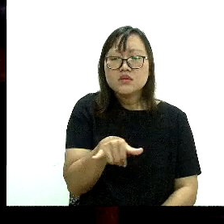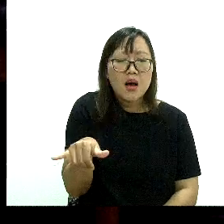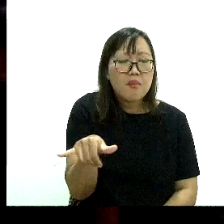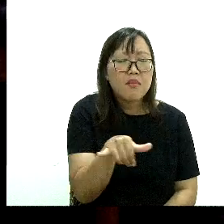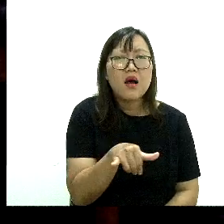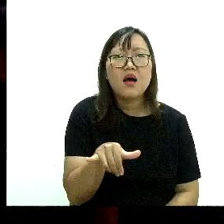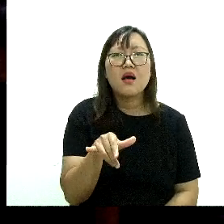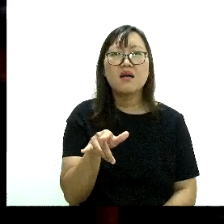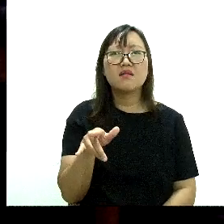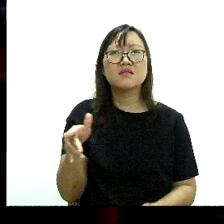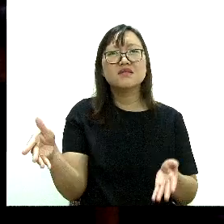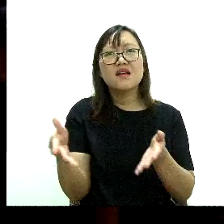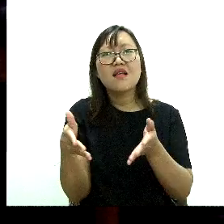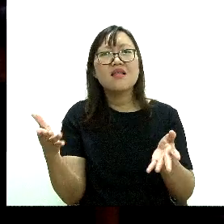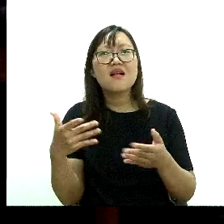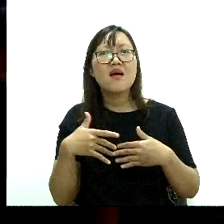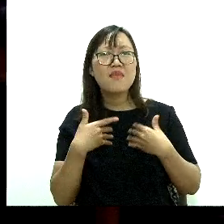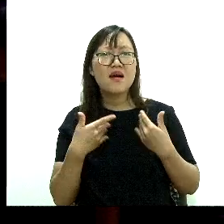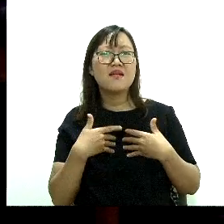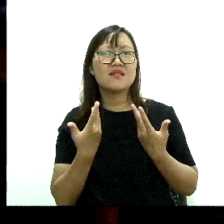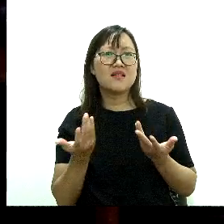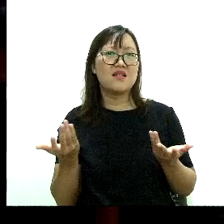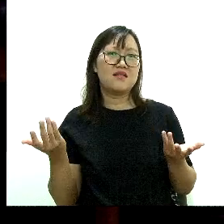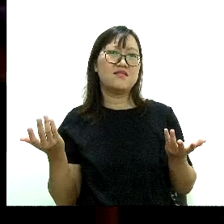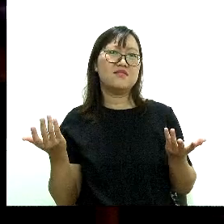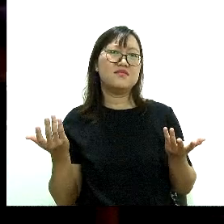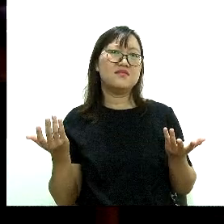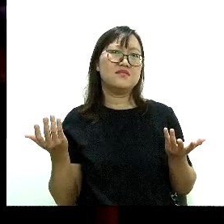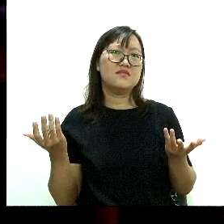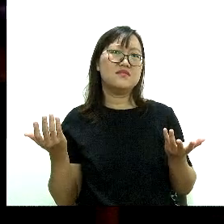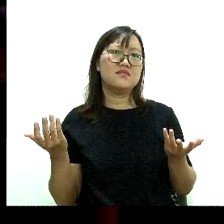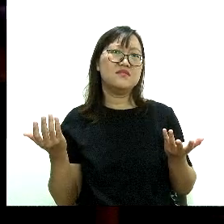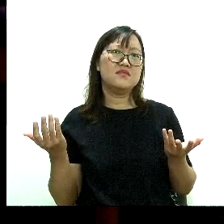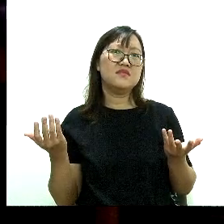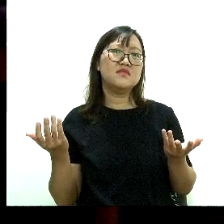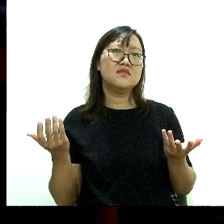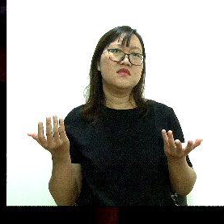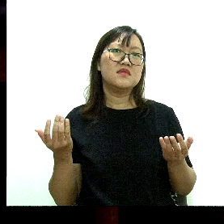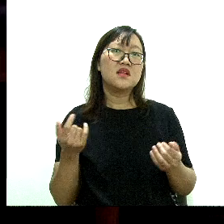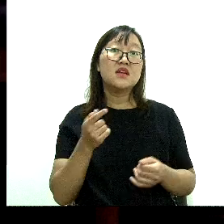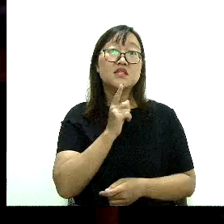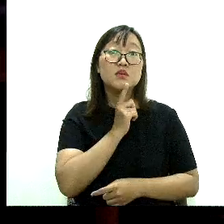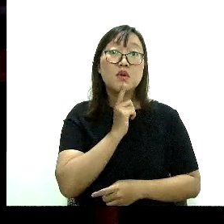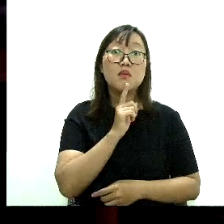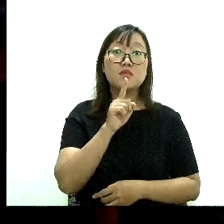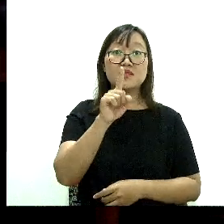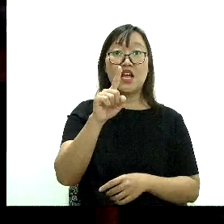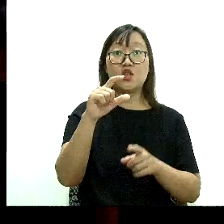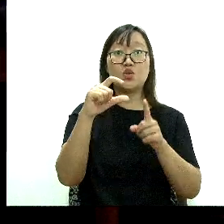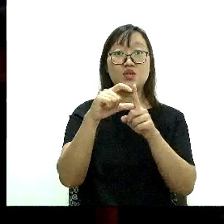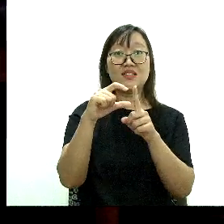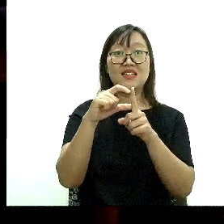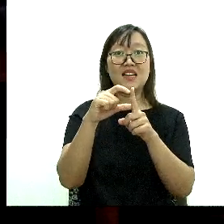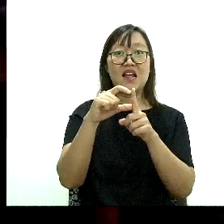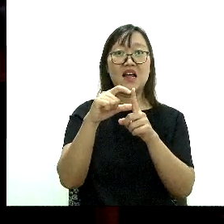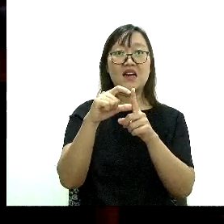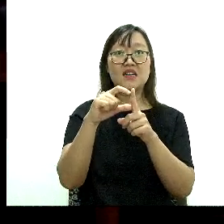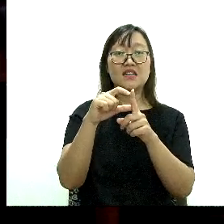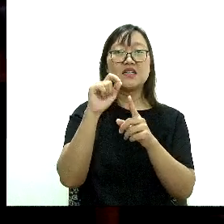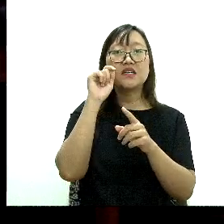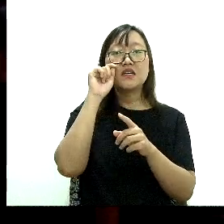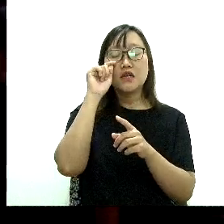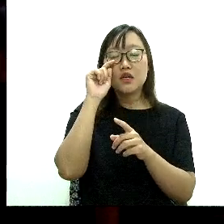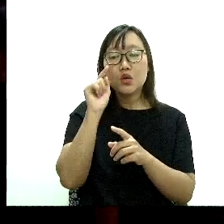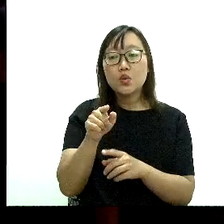bahagia. Gaji 1 dinar dalam kebudayaan Yahudi itu untuk mencukupi gaji makan satu keluarga